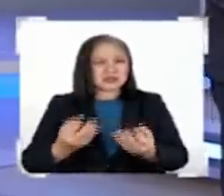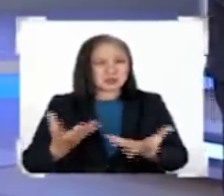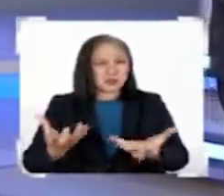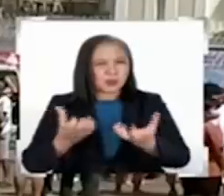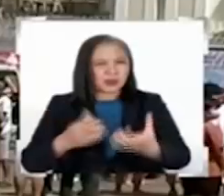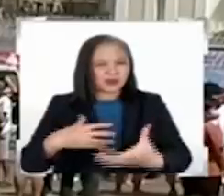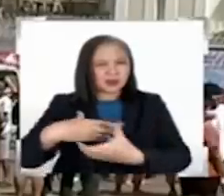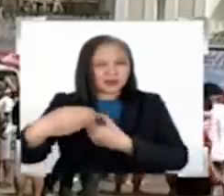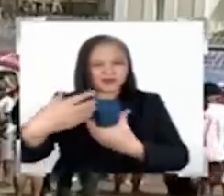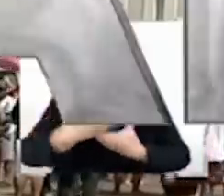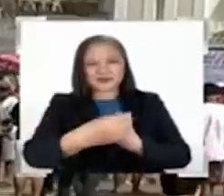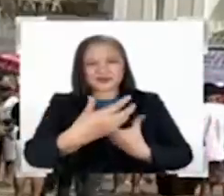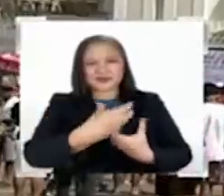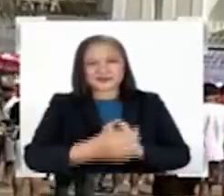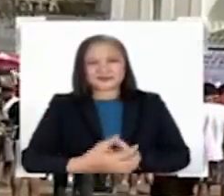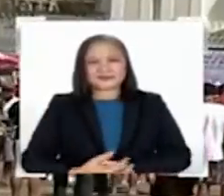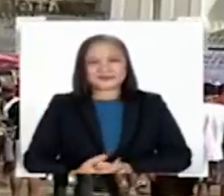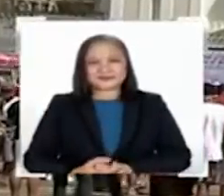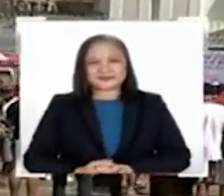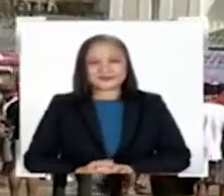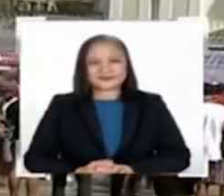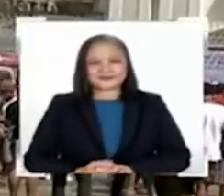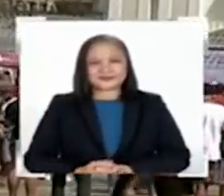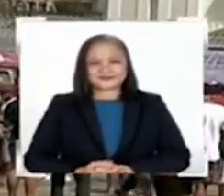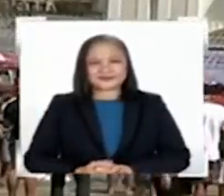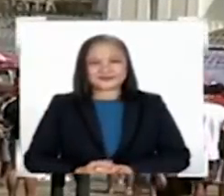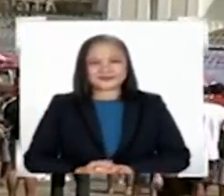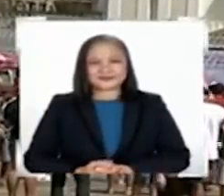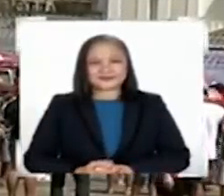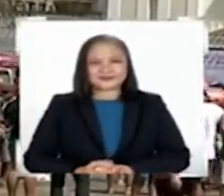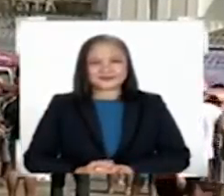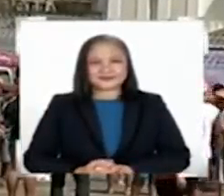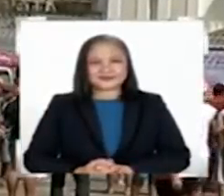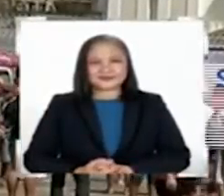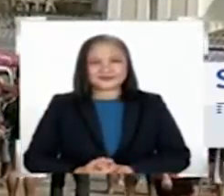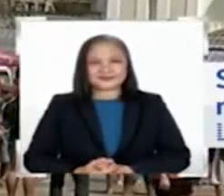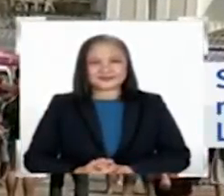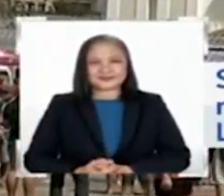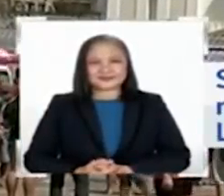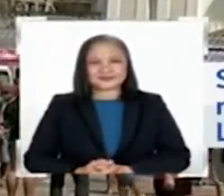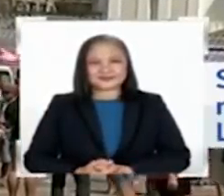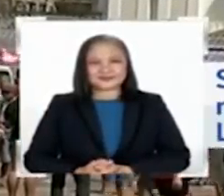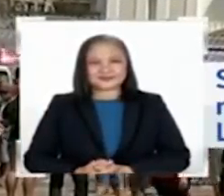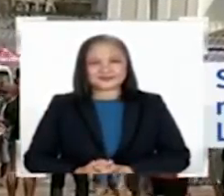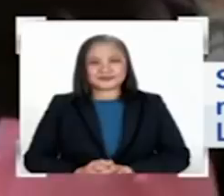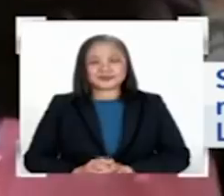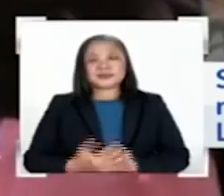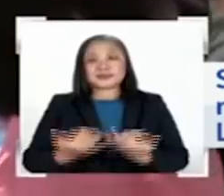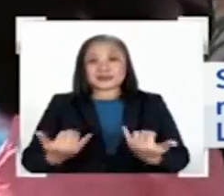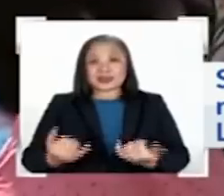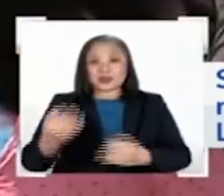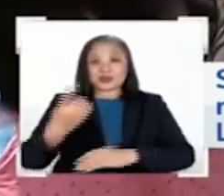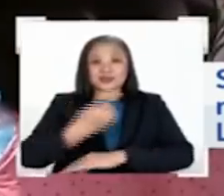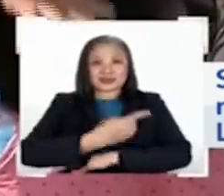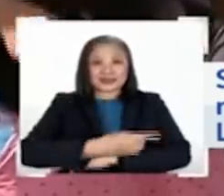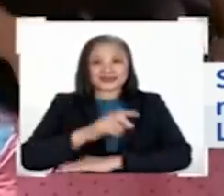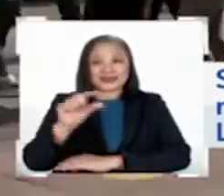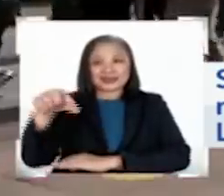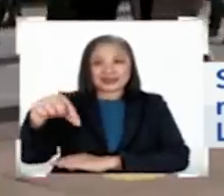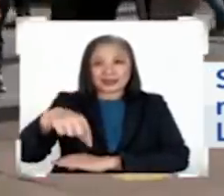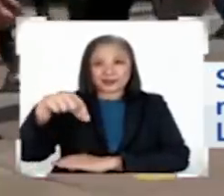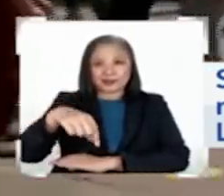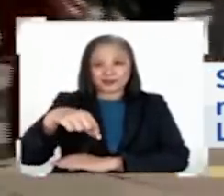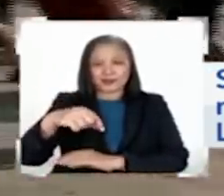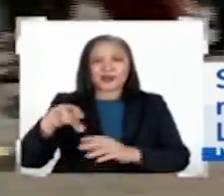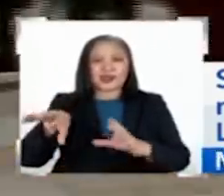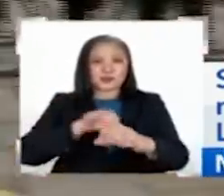si Ray Alves. Araw ng Quiapo. Sa labas ng Quiapo Church, mahaba ang pila